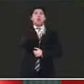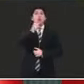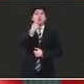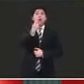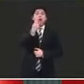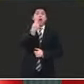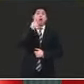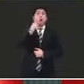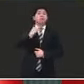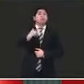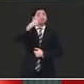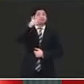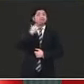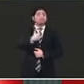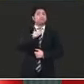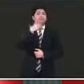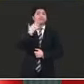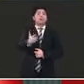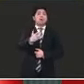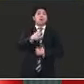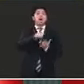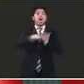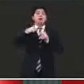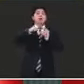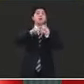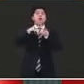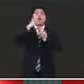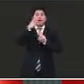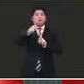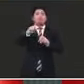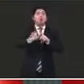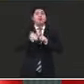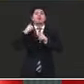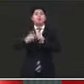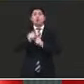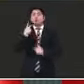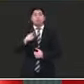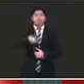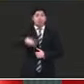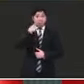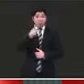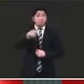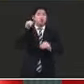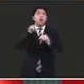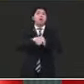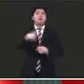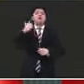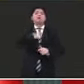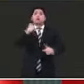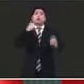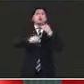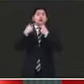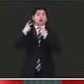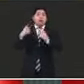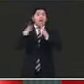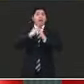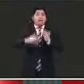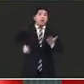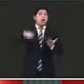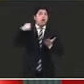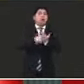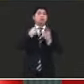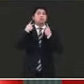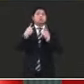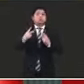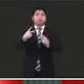ulaşacak her Toki projesi gibi Bu kampanyada özel sektörün konut yatırımlarını